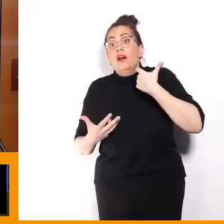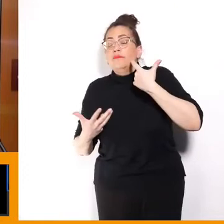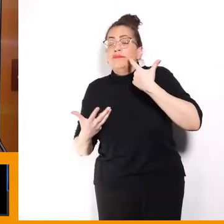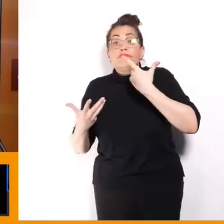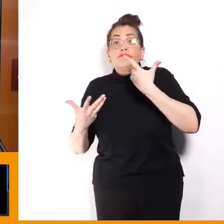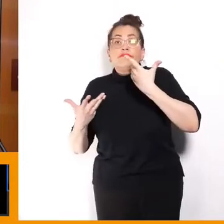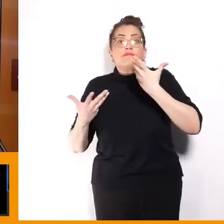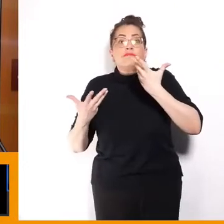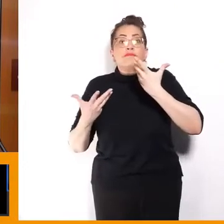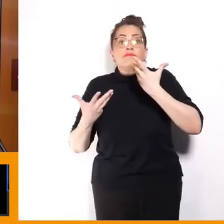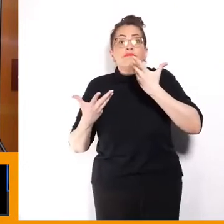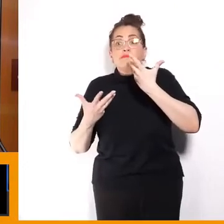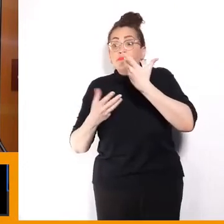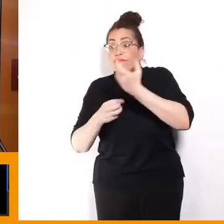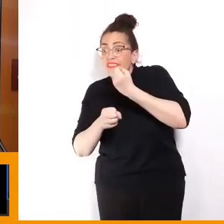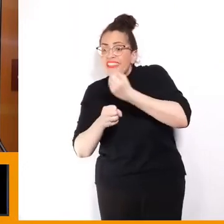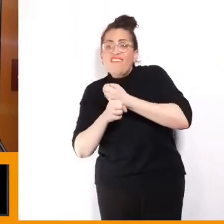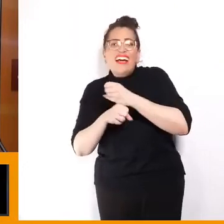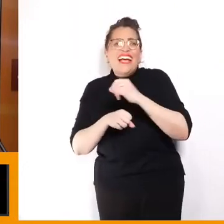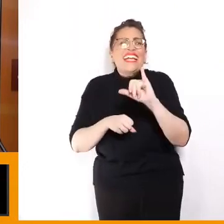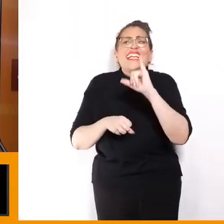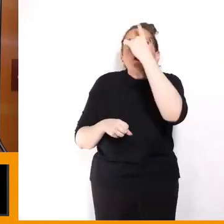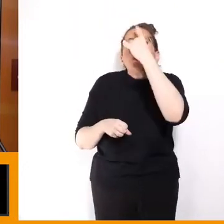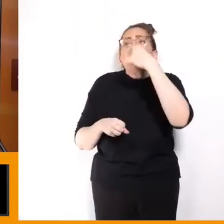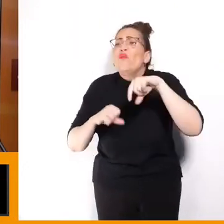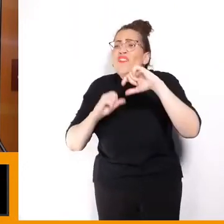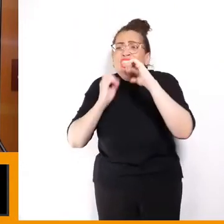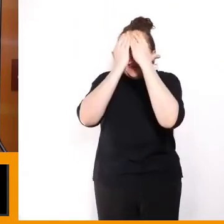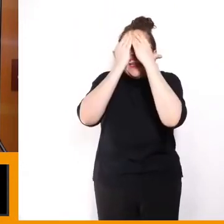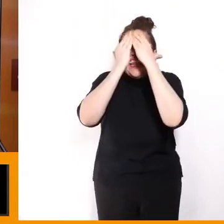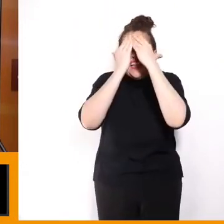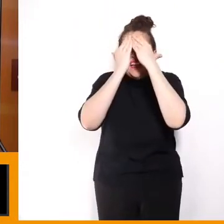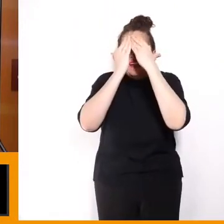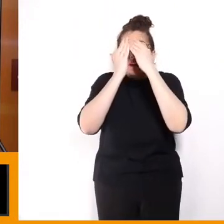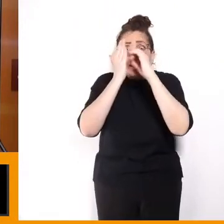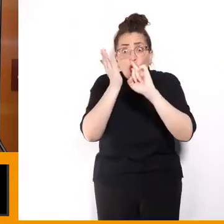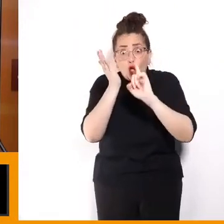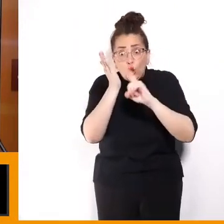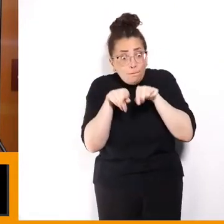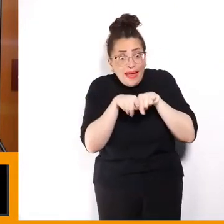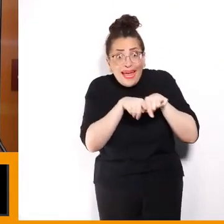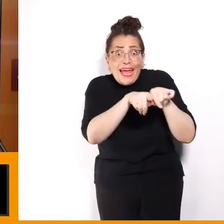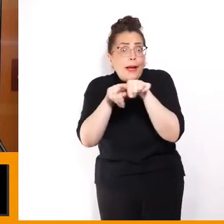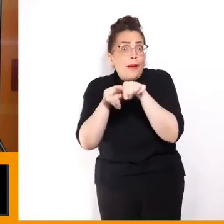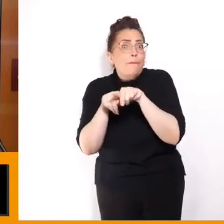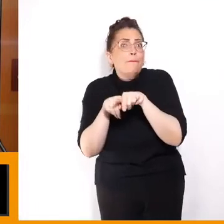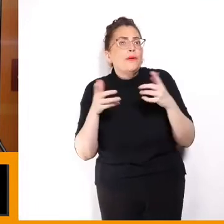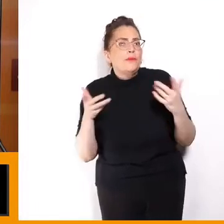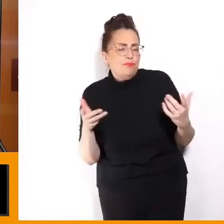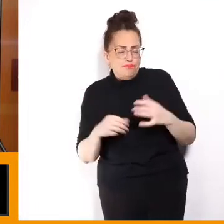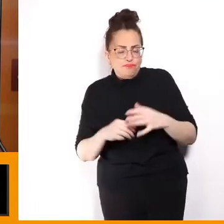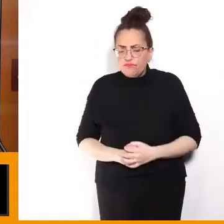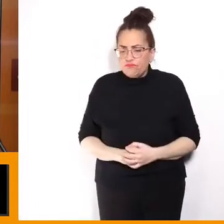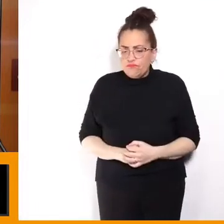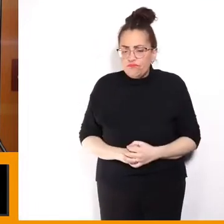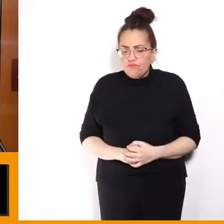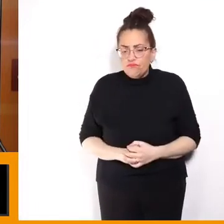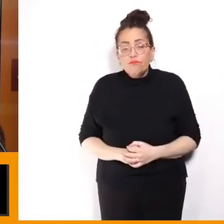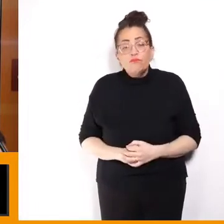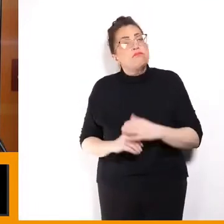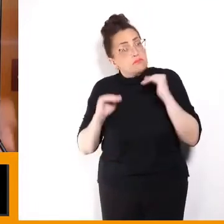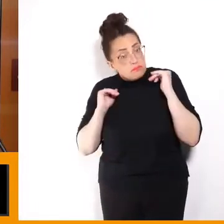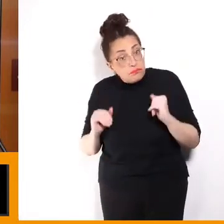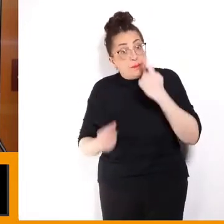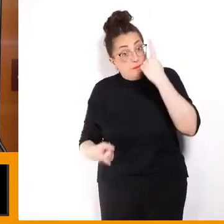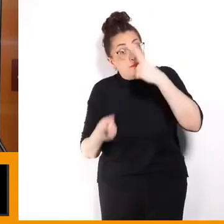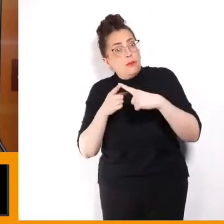matière d'employabilité et en matière d'évolution de carrière. Alors après, le sujet de l'emploi des personnes en situation de handicap est un sujet important. Alors là, il y a aussi des vraies